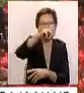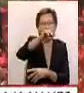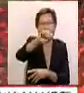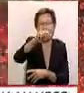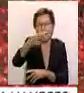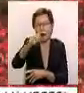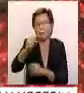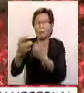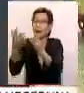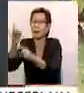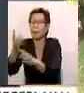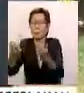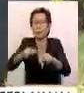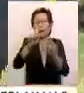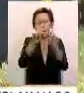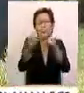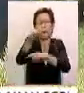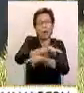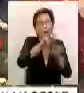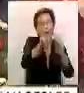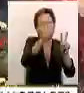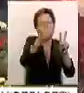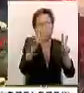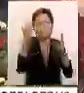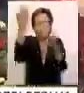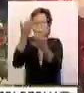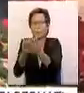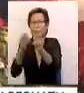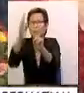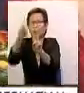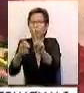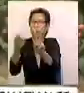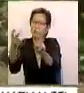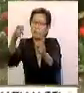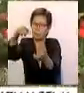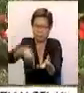berlangsung selama 11 hari bermula 22 November lalu sehingga 2 Disember ini.